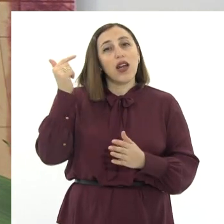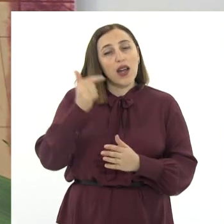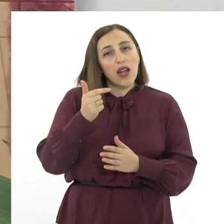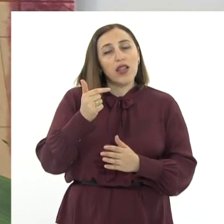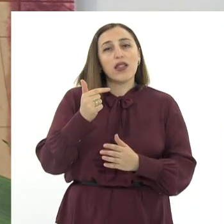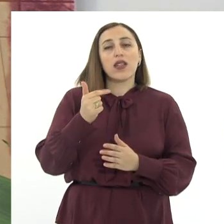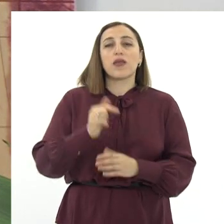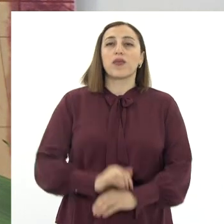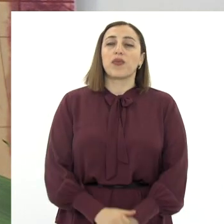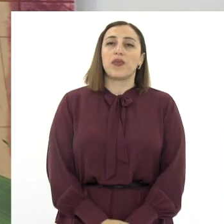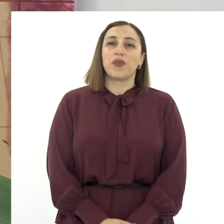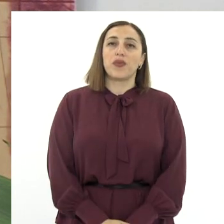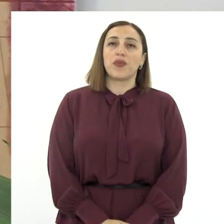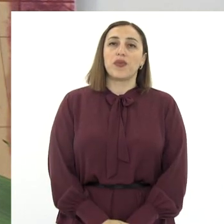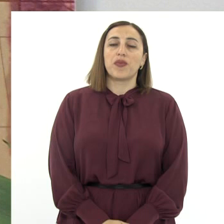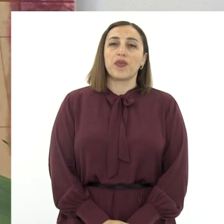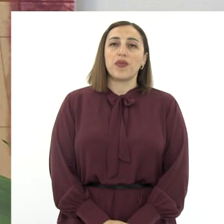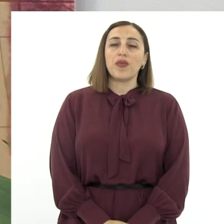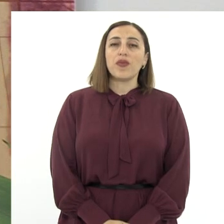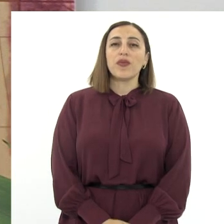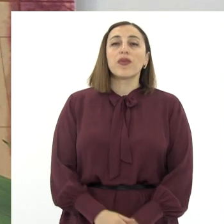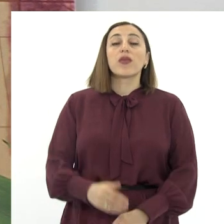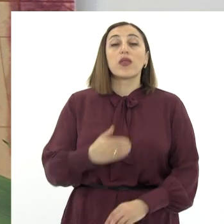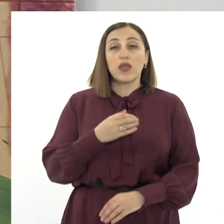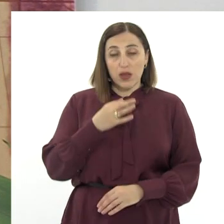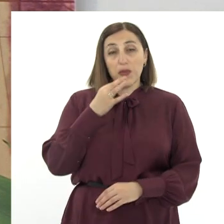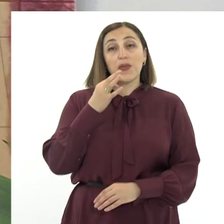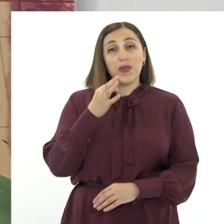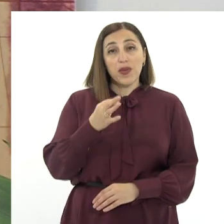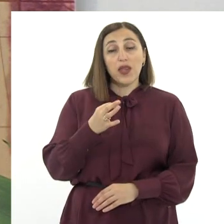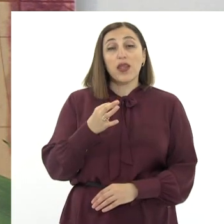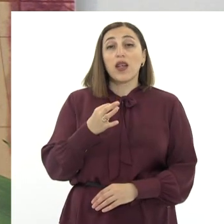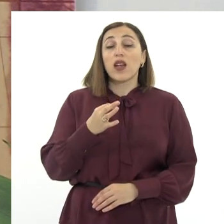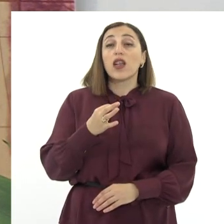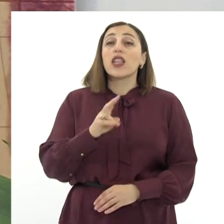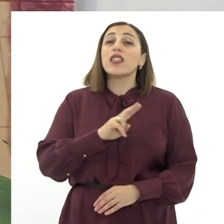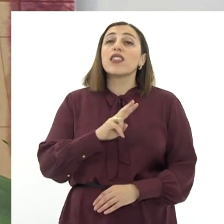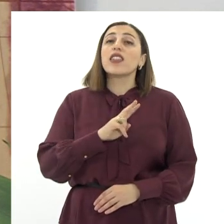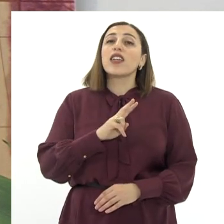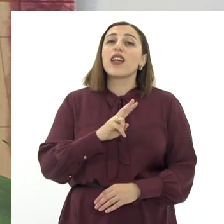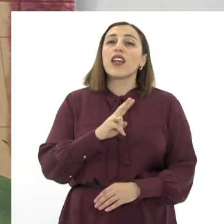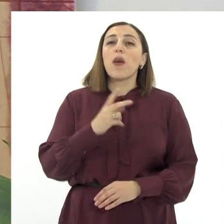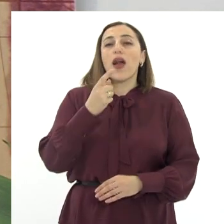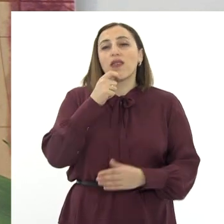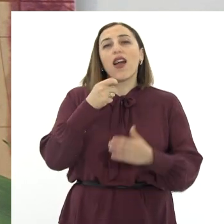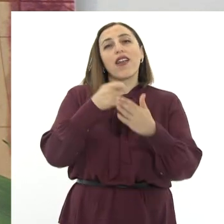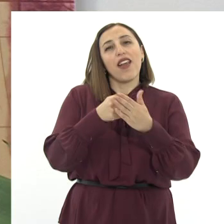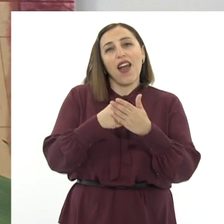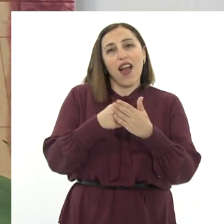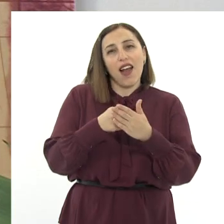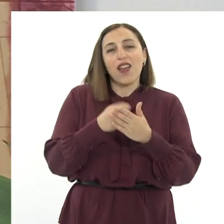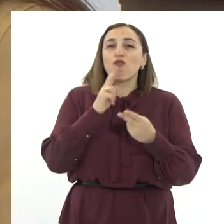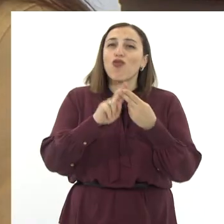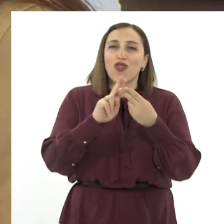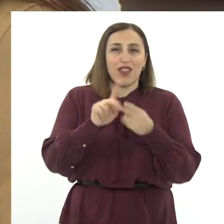կուզեմ շեշտել իմ մոտեցումներում, ես շեշտում եմ, որ սիրել դա չի նշանակում լավ կերակրել